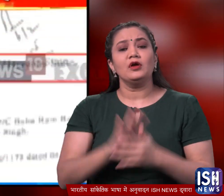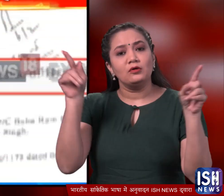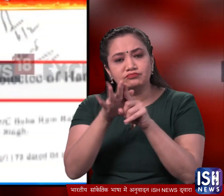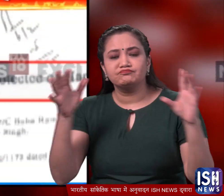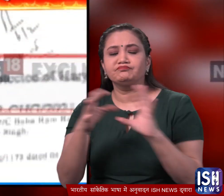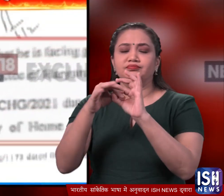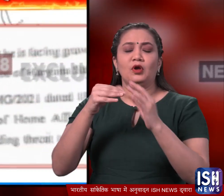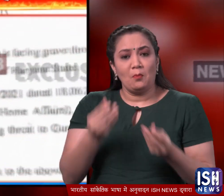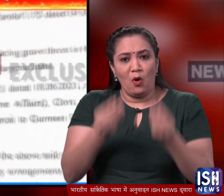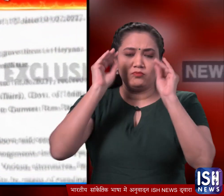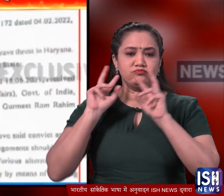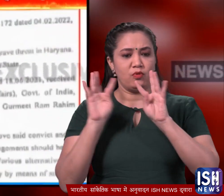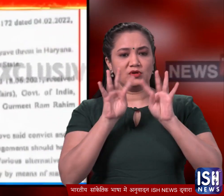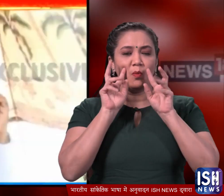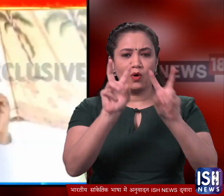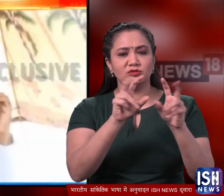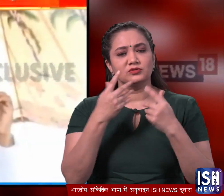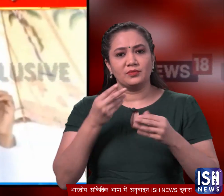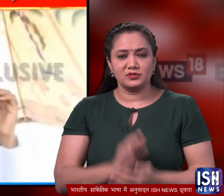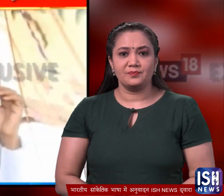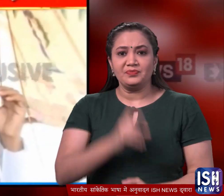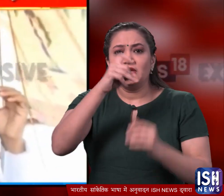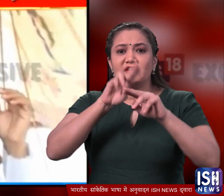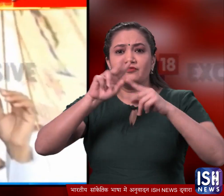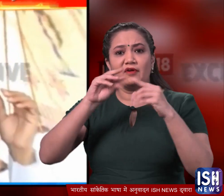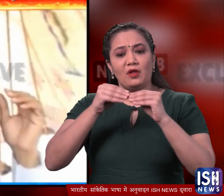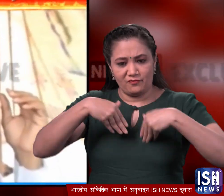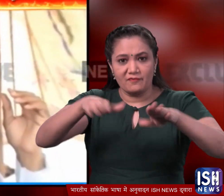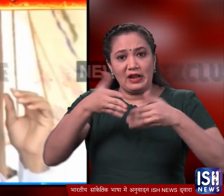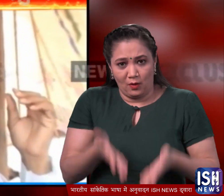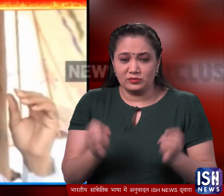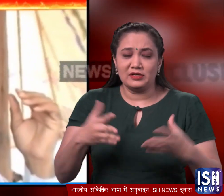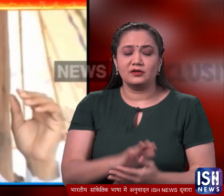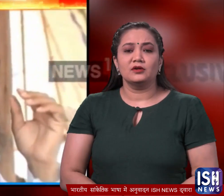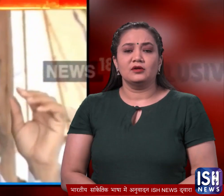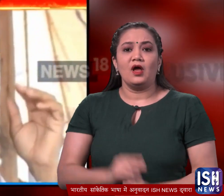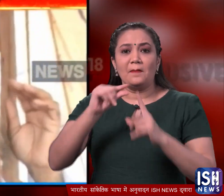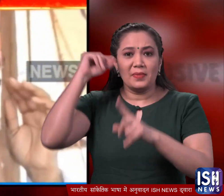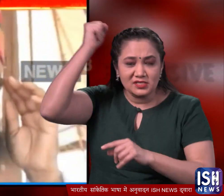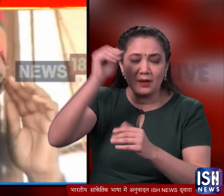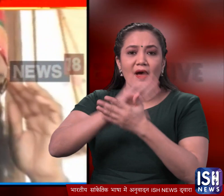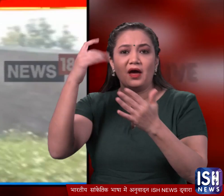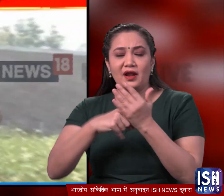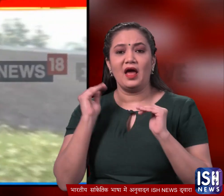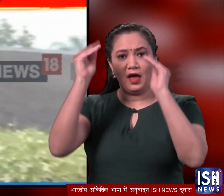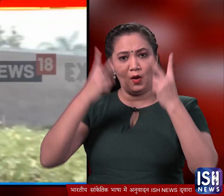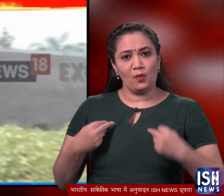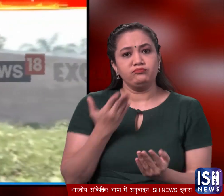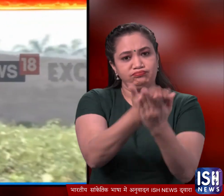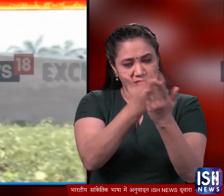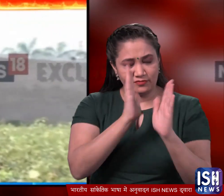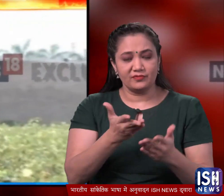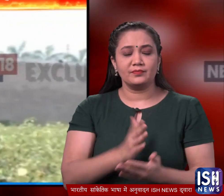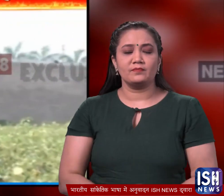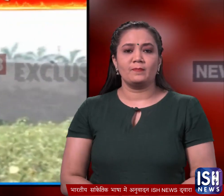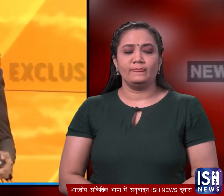देखते हुए उनकी सुरक्षा बढ़ाने की बात कही गई थी। राम रहीम 7 फरवरी से फरलो पर जेल से बाहर हैं, जिनके खिलाफ पंजाब और हरियाणा हाई कोर्ट में याचिका